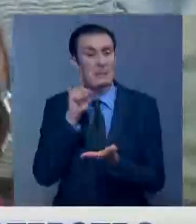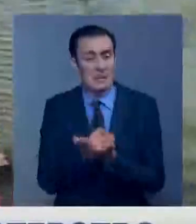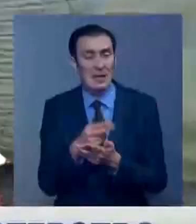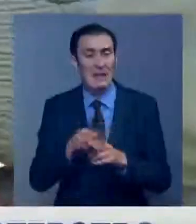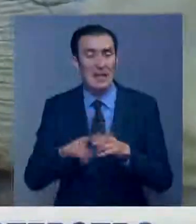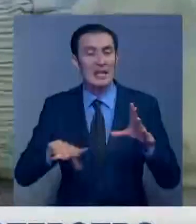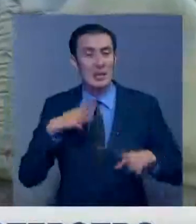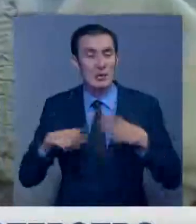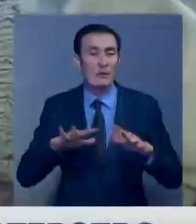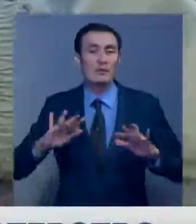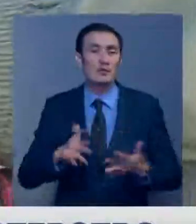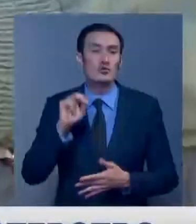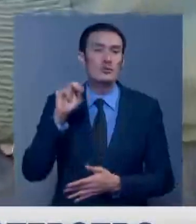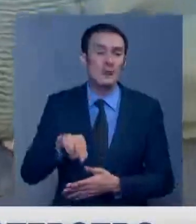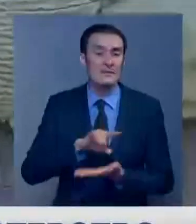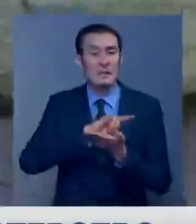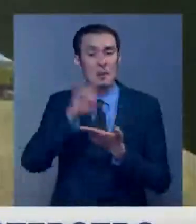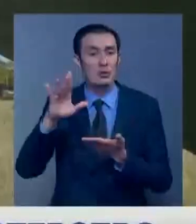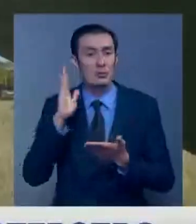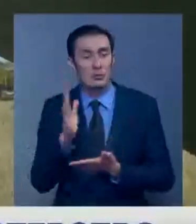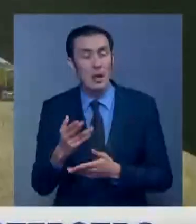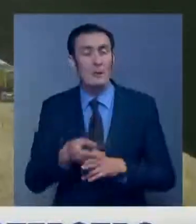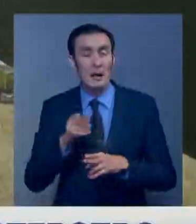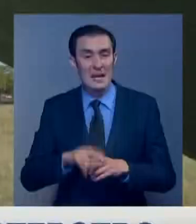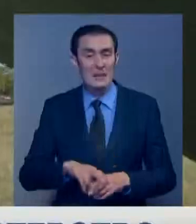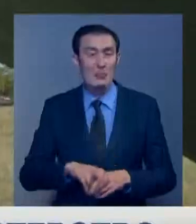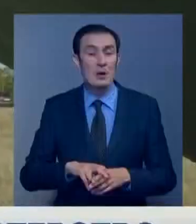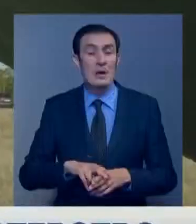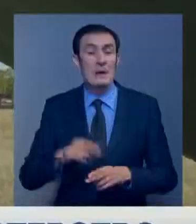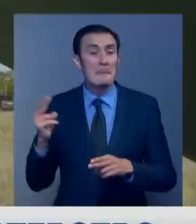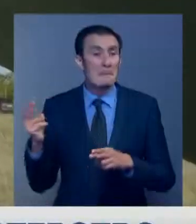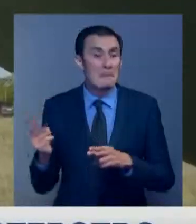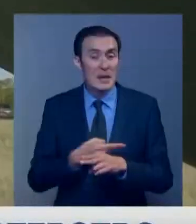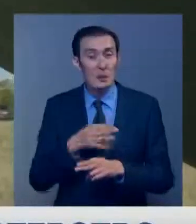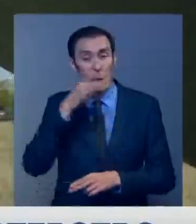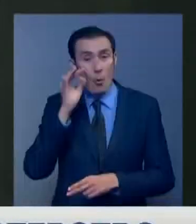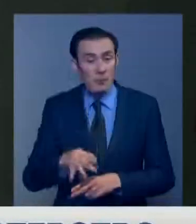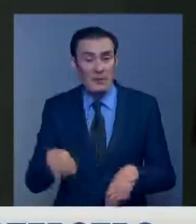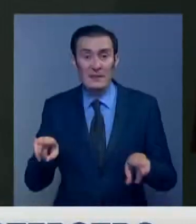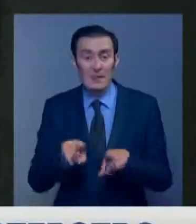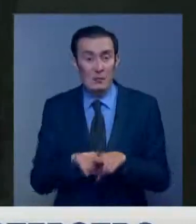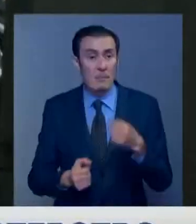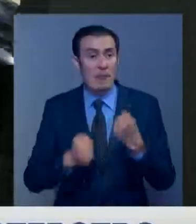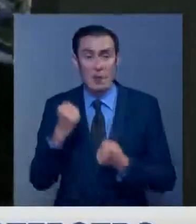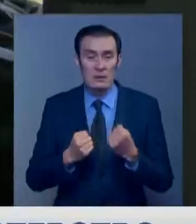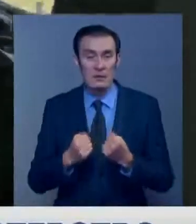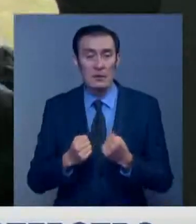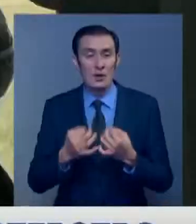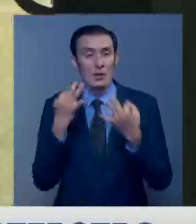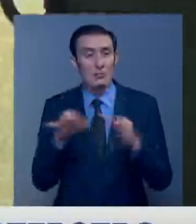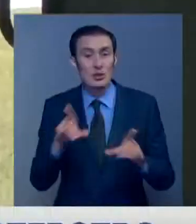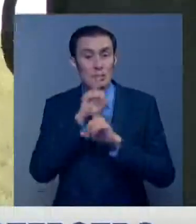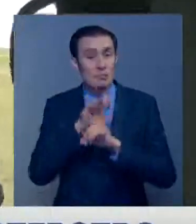Это тренировки на случай ЧП с воздушным судном. Поэтому без определенного количества вот таких прыжков к полетам летчиков не